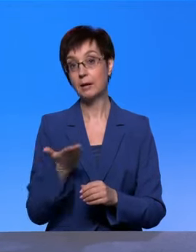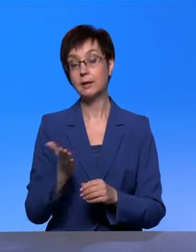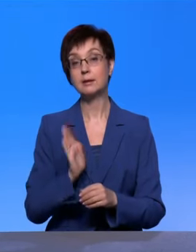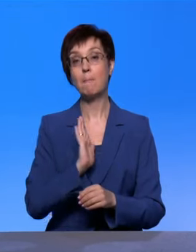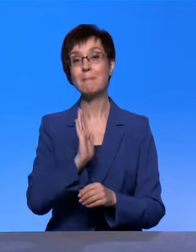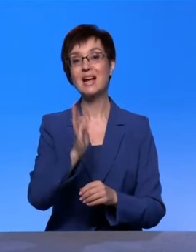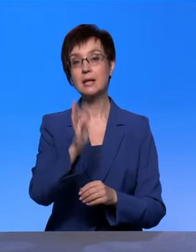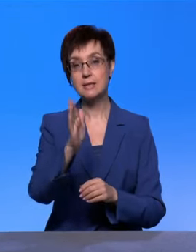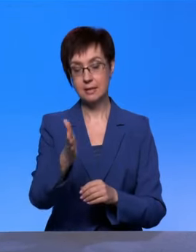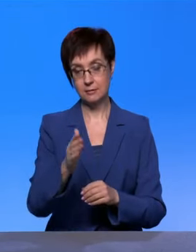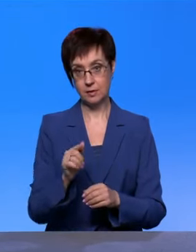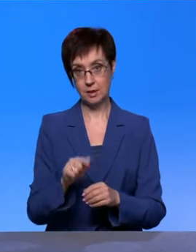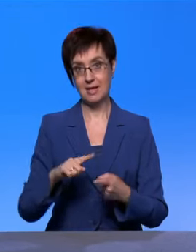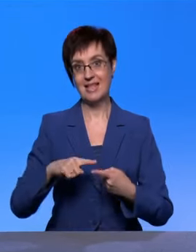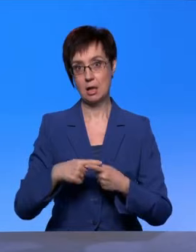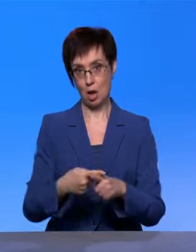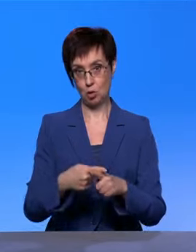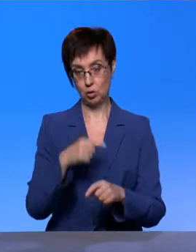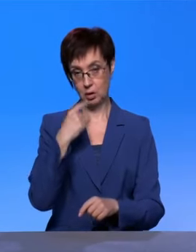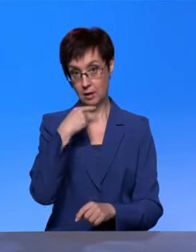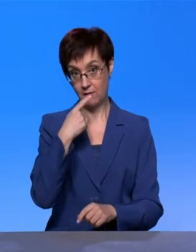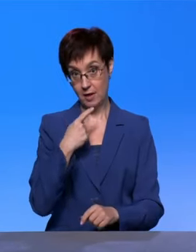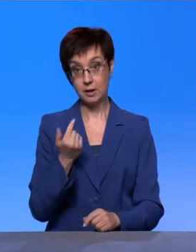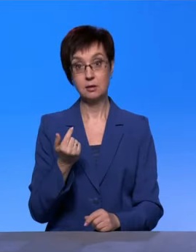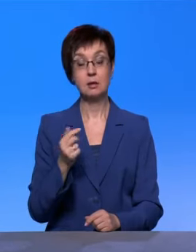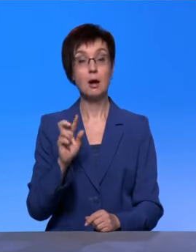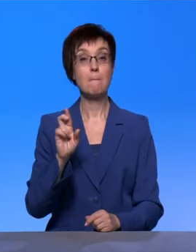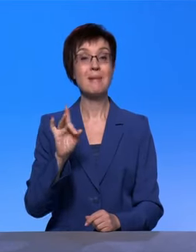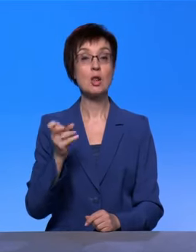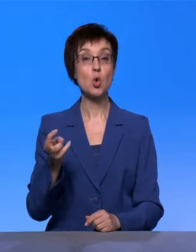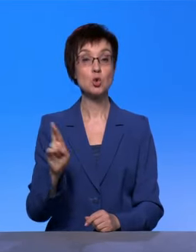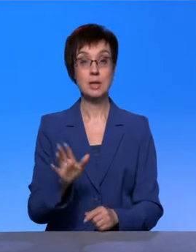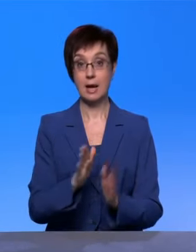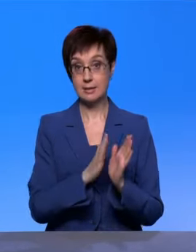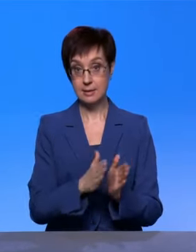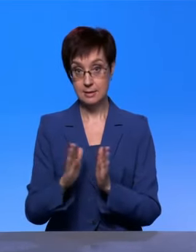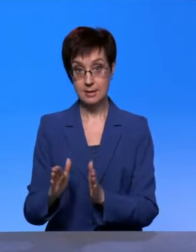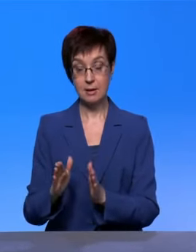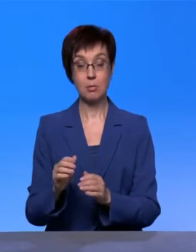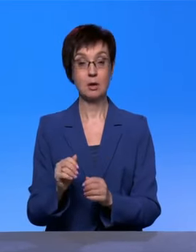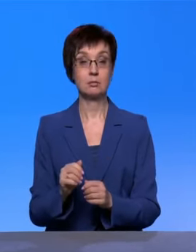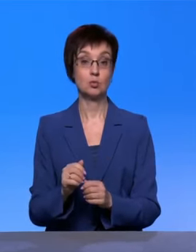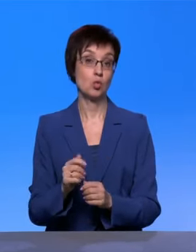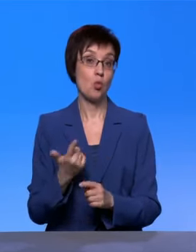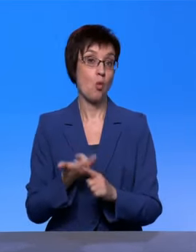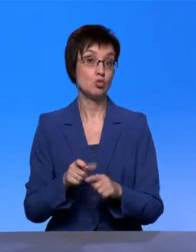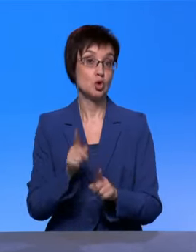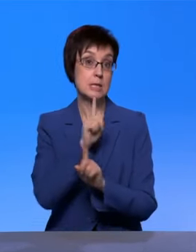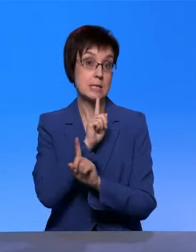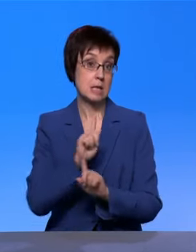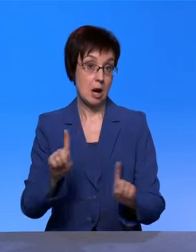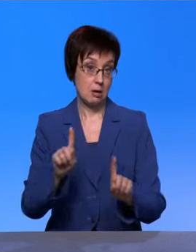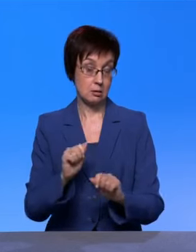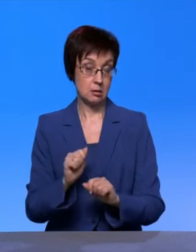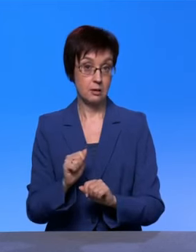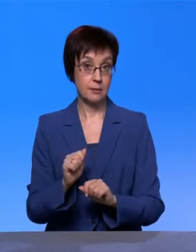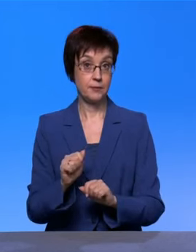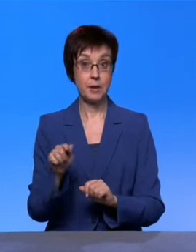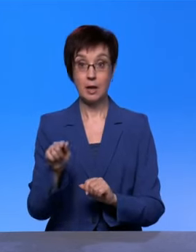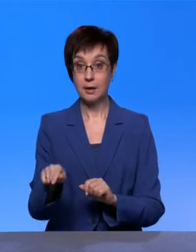болонской системе – это очень странный, вообще, на мой взгляд, просто потому что она, ну, она никаким образом не